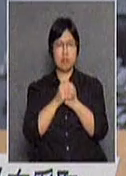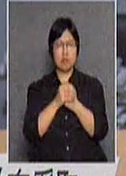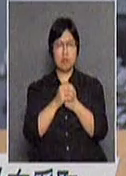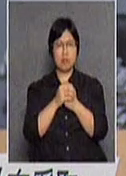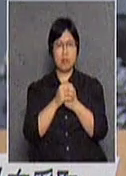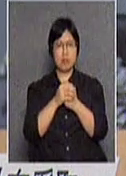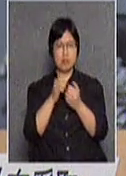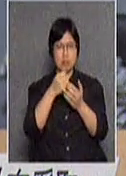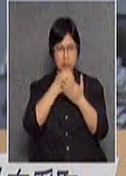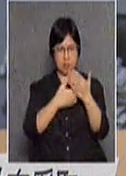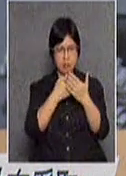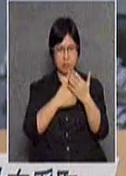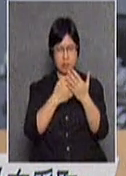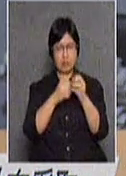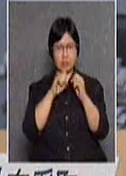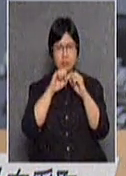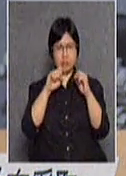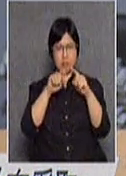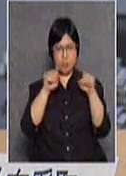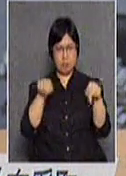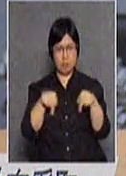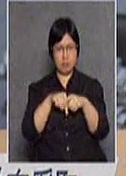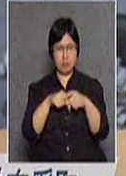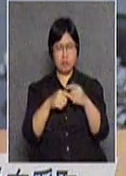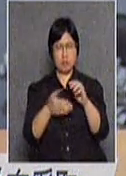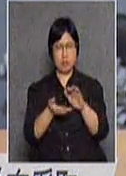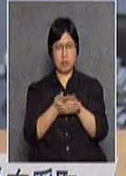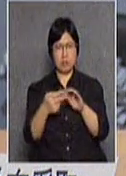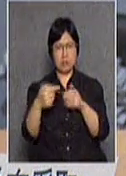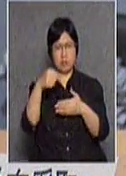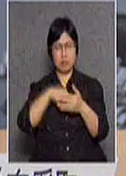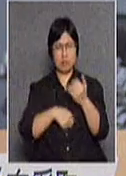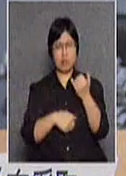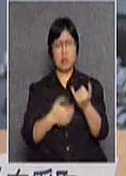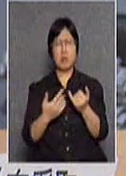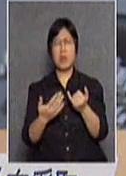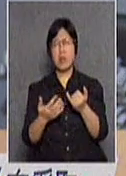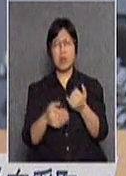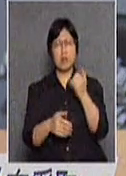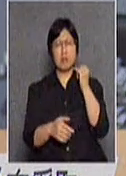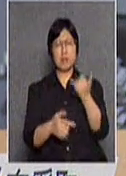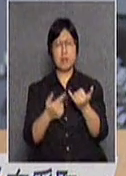載列於講稿附錄二的第六百多啊，主席。